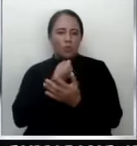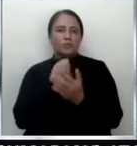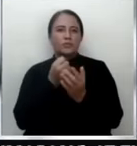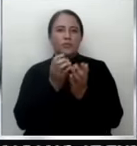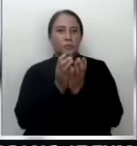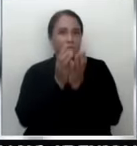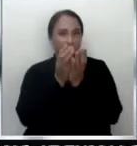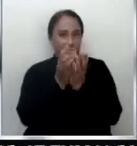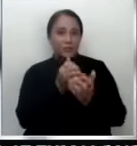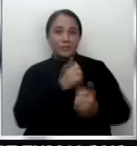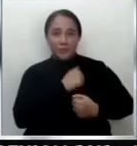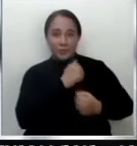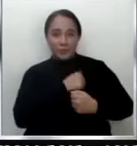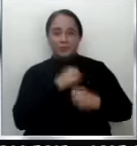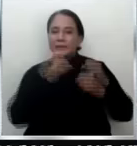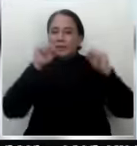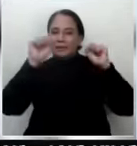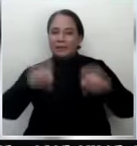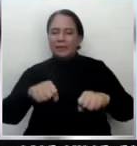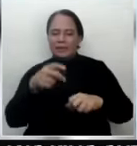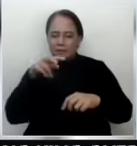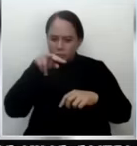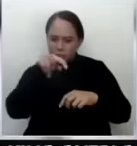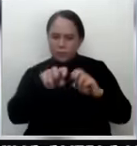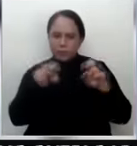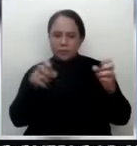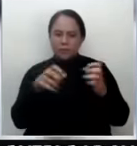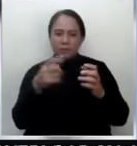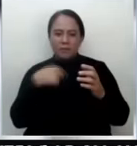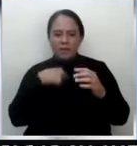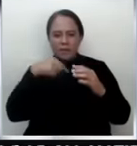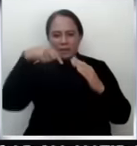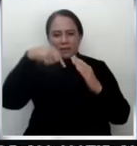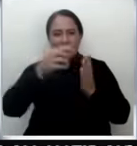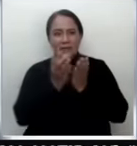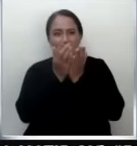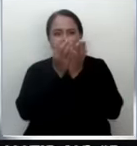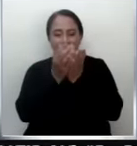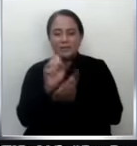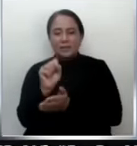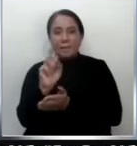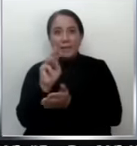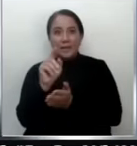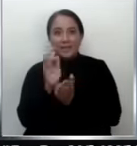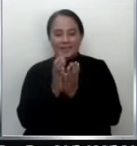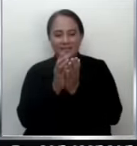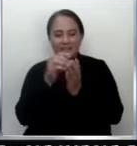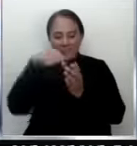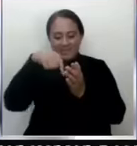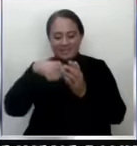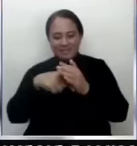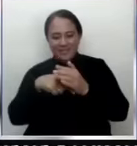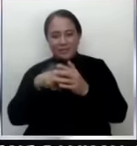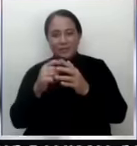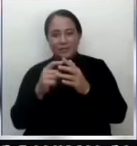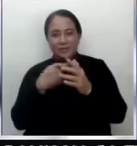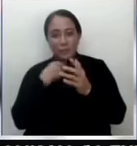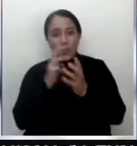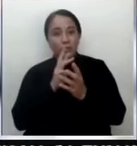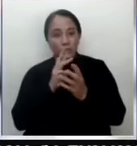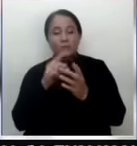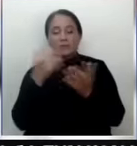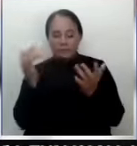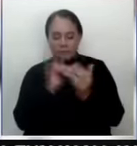itong kakayahan na makadetect ng mga submarine. Malaking bagaro ito para mas mapaigting ang pagbabantay sa ating mga teritoryo. It has the